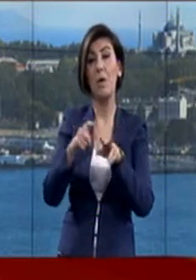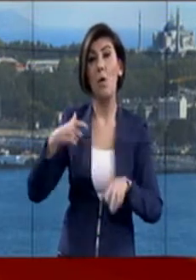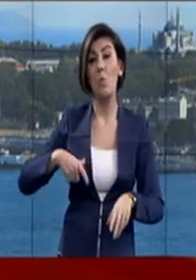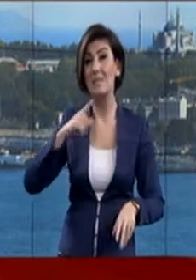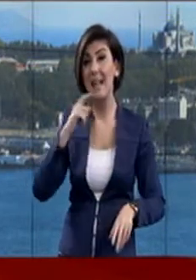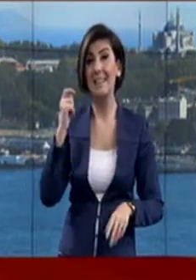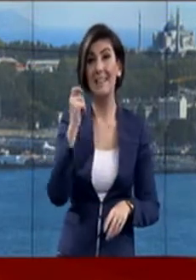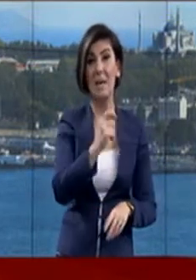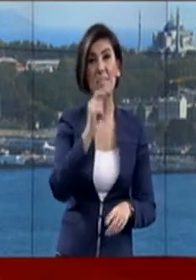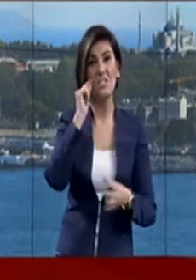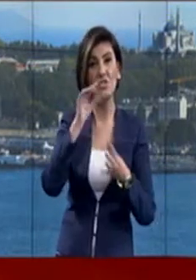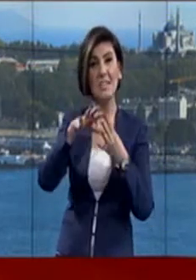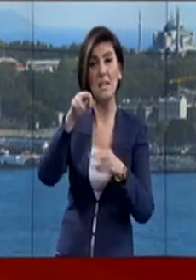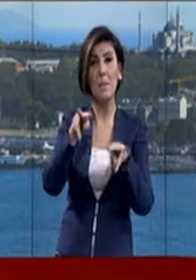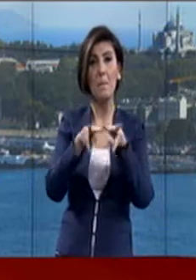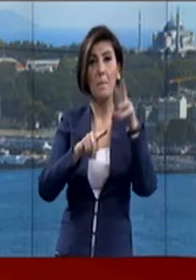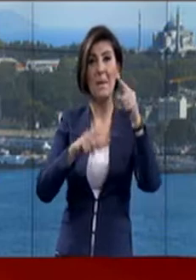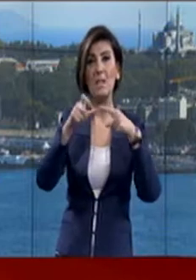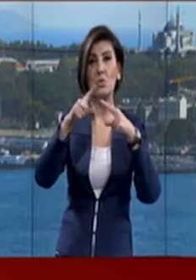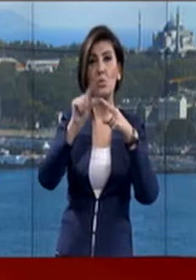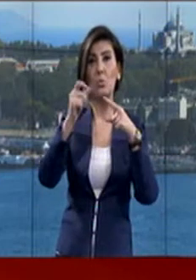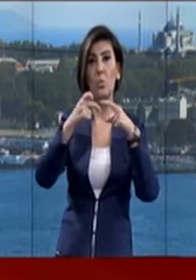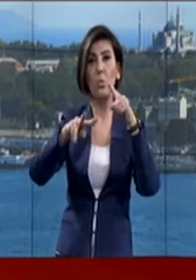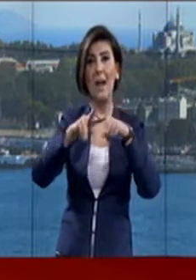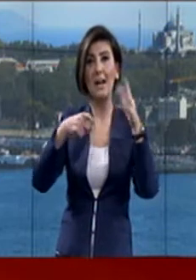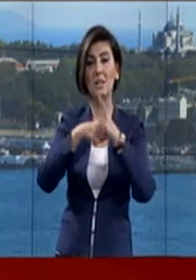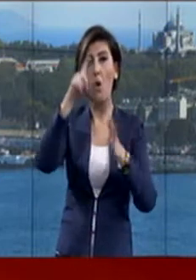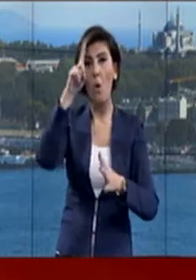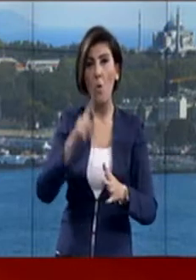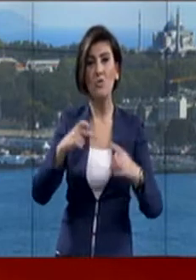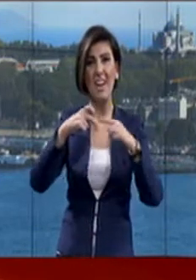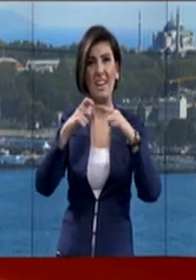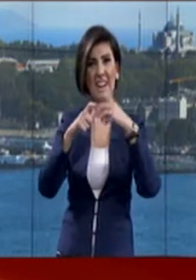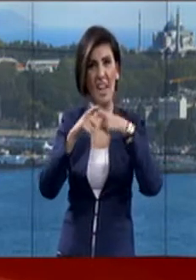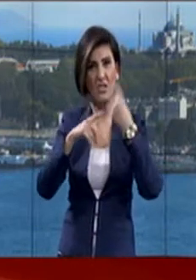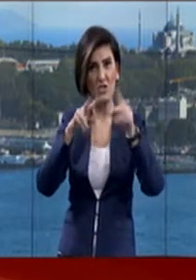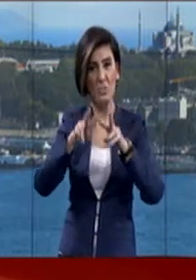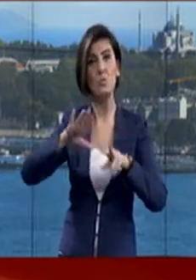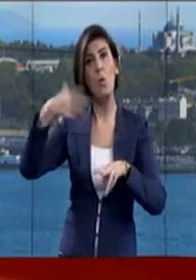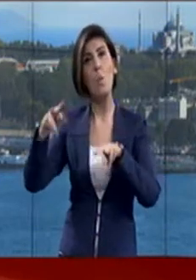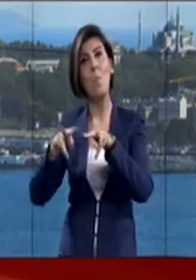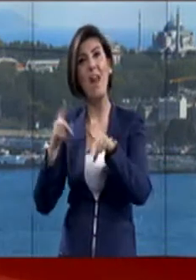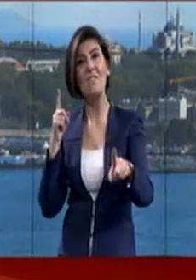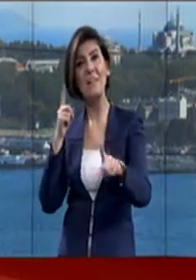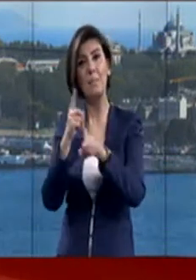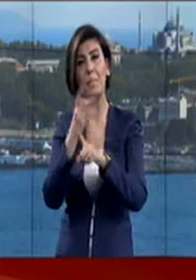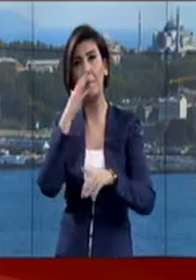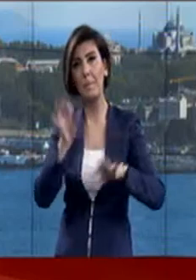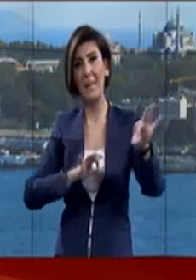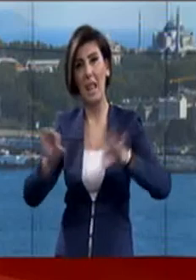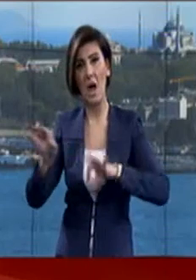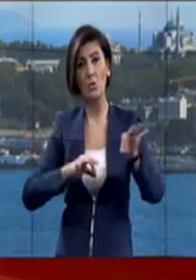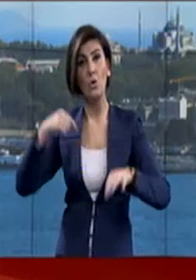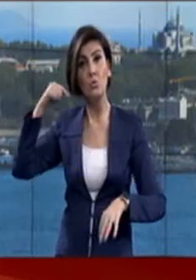Milletler Özel Temsilcisi Stefan de Mistura önce rejimle sonra muhalefette bir araya gelmeyi planlıyor. Suriye rejimi kuşatma